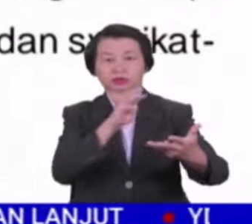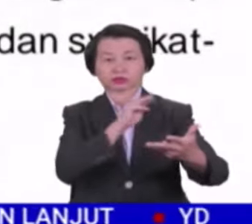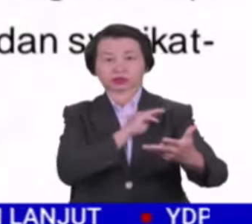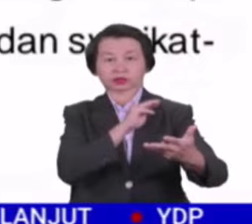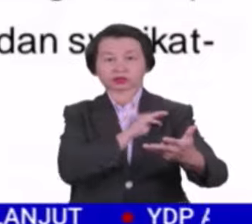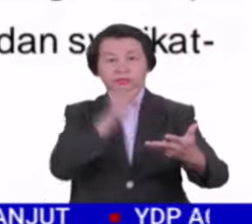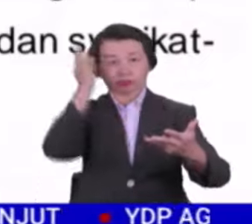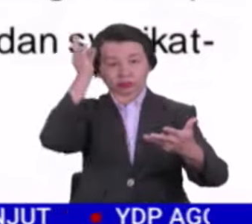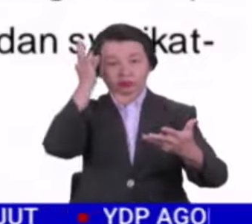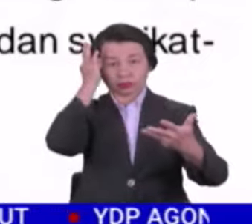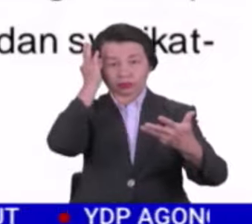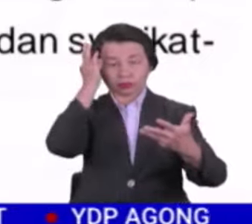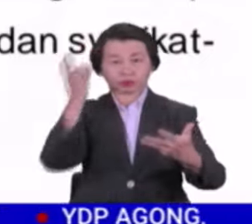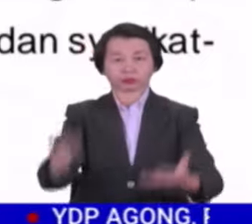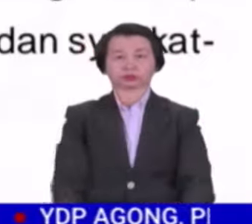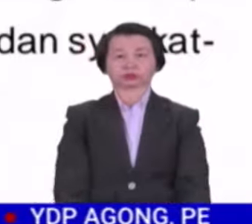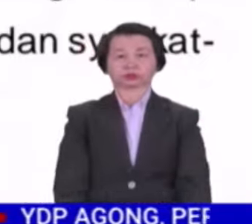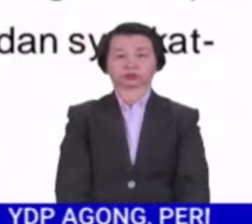menteri-menteri persekutuan